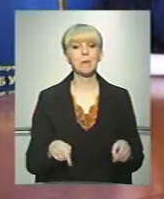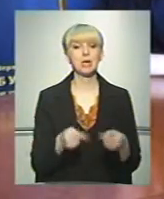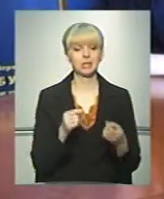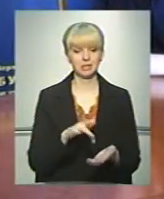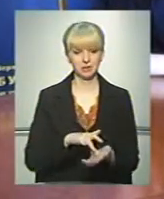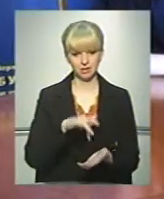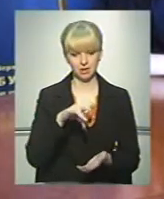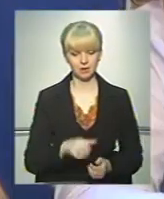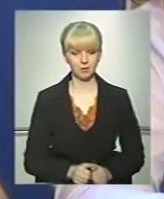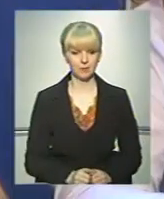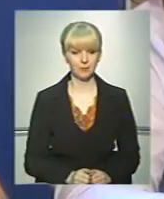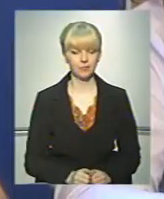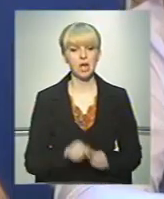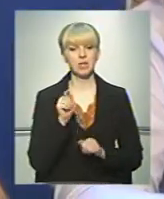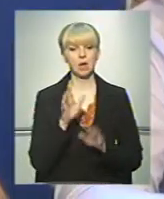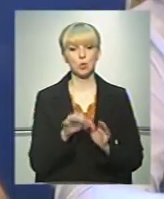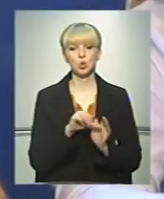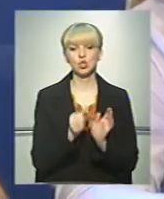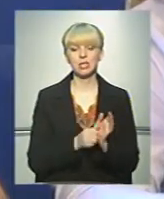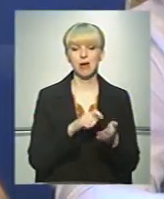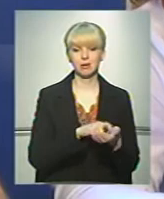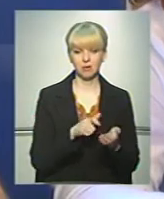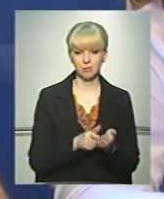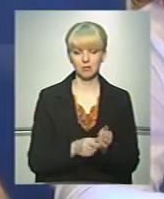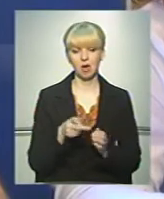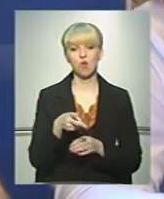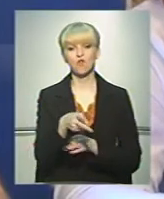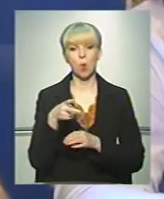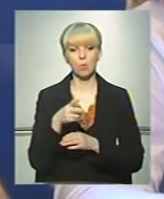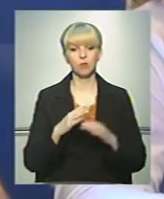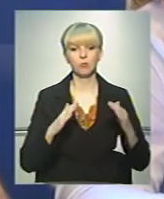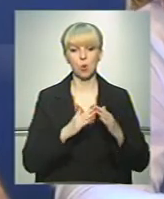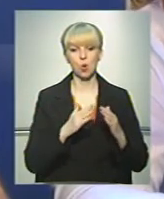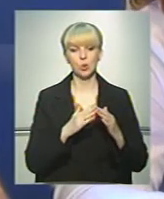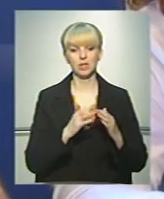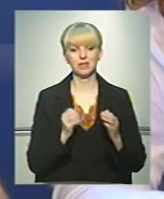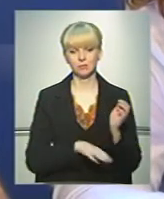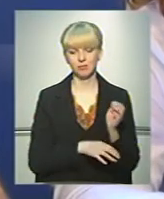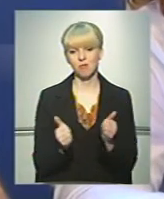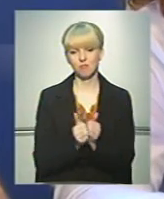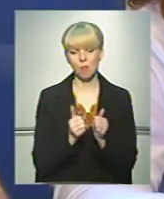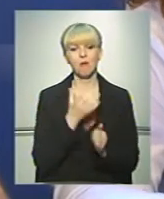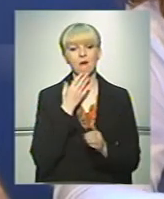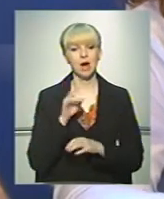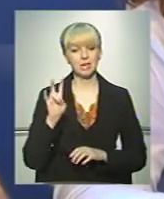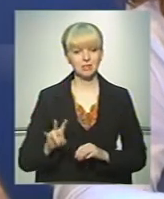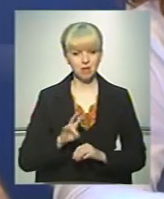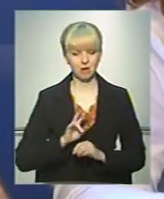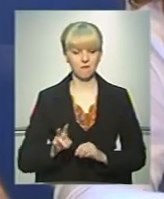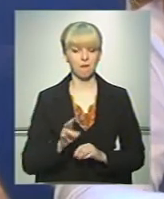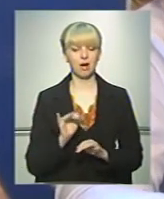реабілітаційний центр. Там буде 16 кімнат, двоповерховий будинок зі зрубу, поряд гарна церква